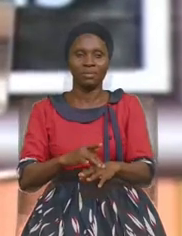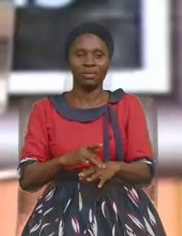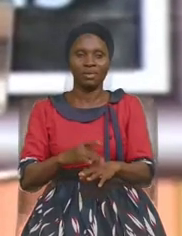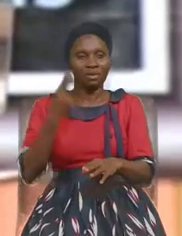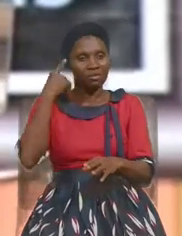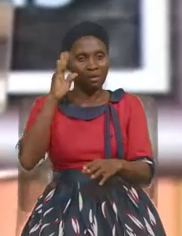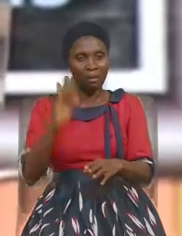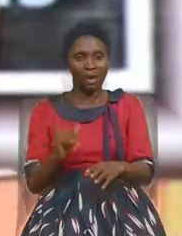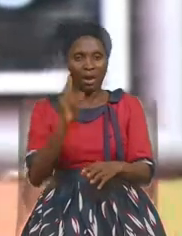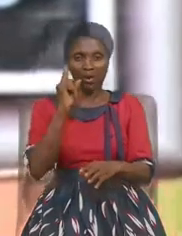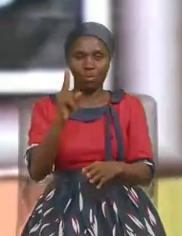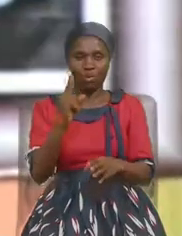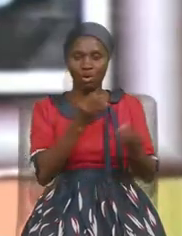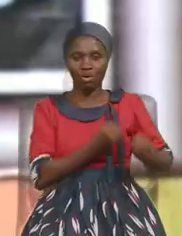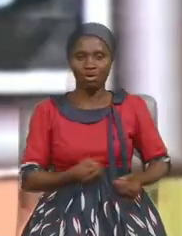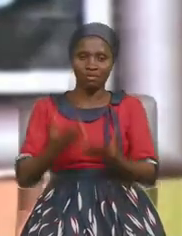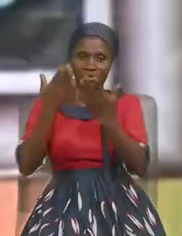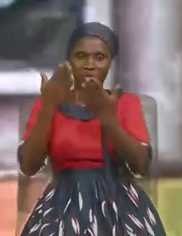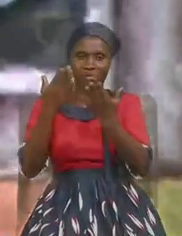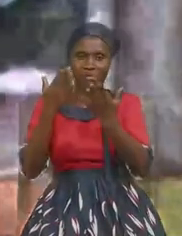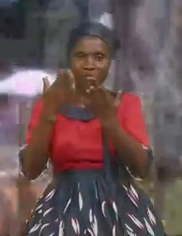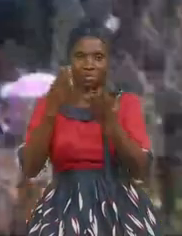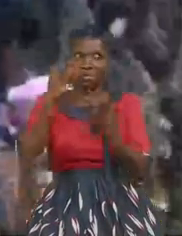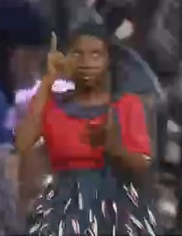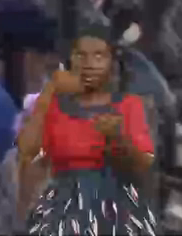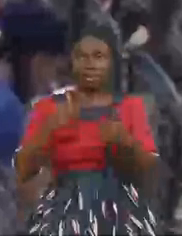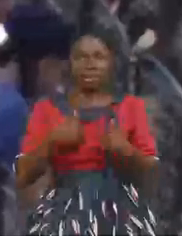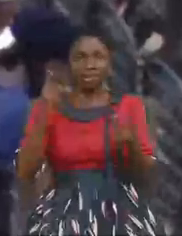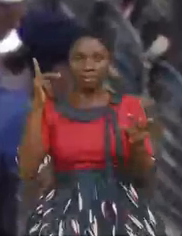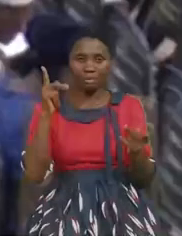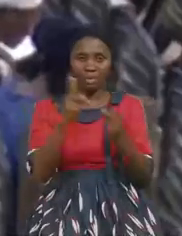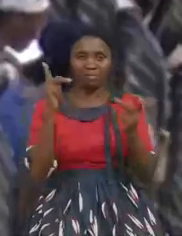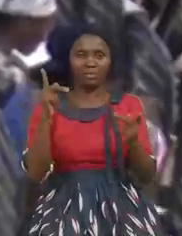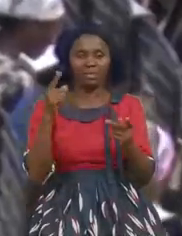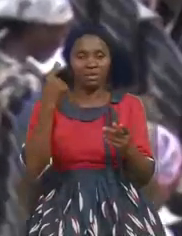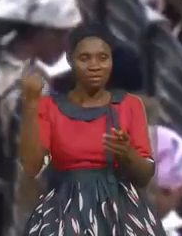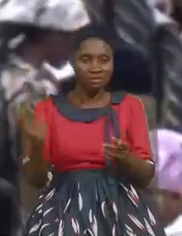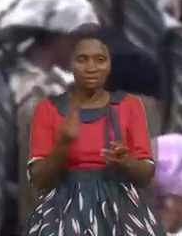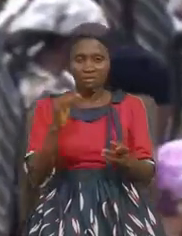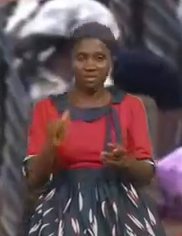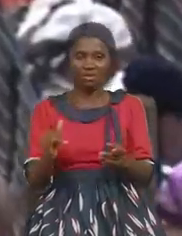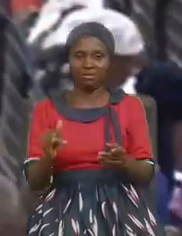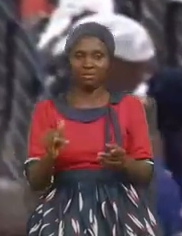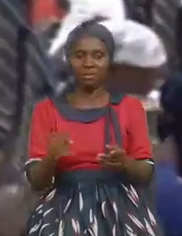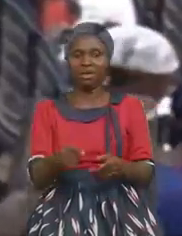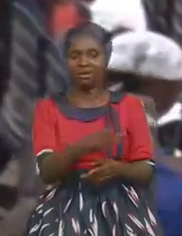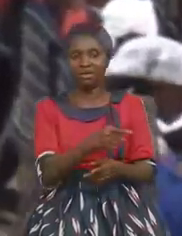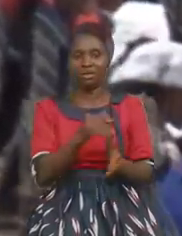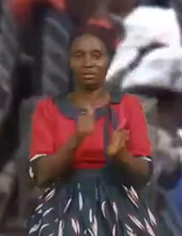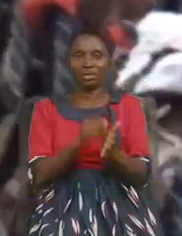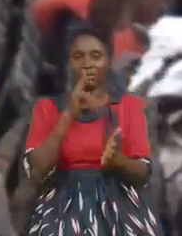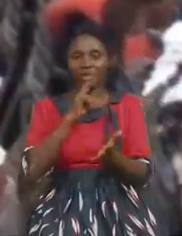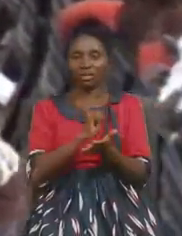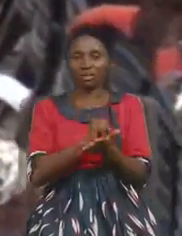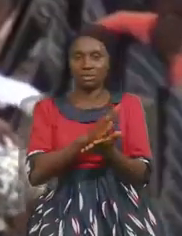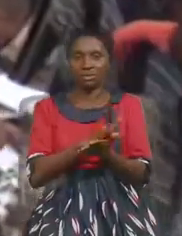par une seule offrande, il a amené à la perfection pour toujours ceux qui sont sanctifiés.